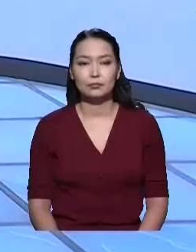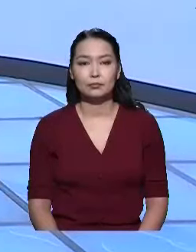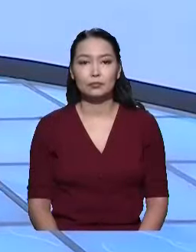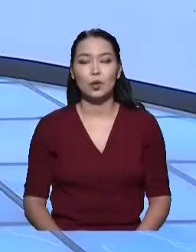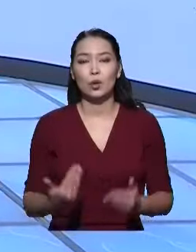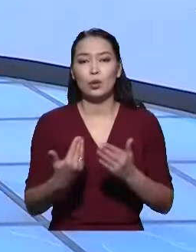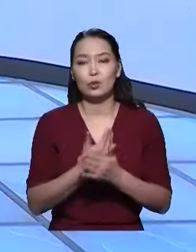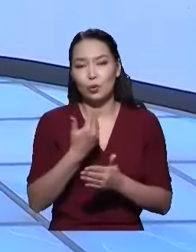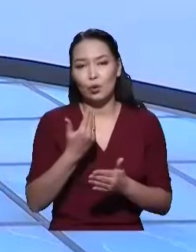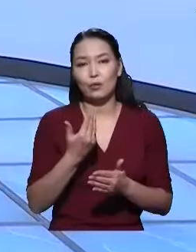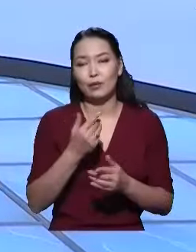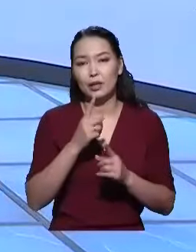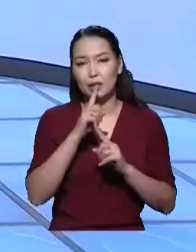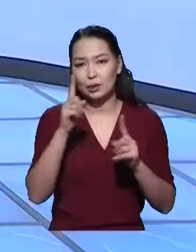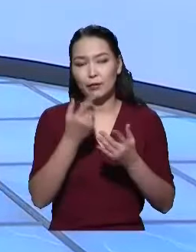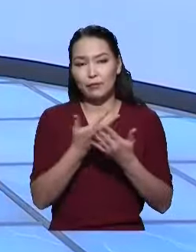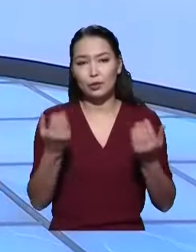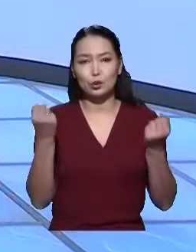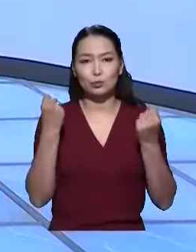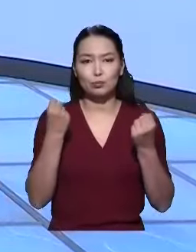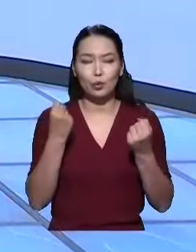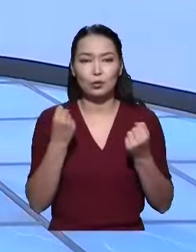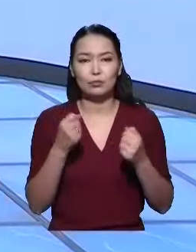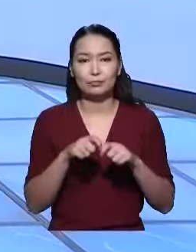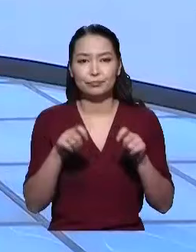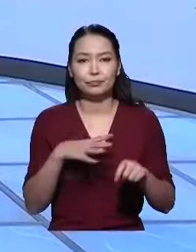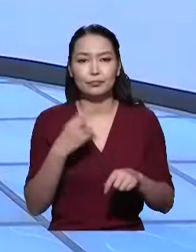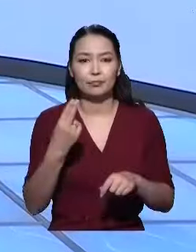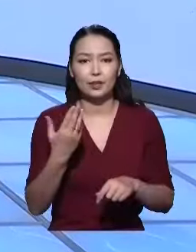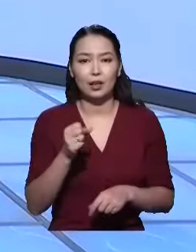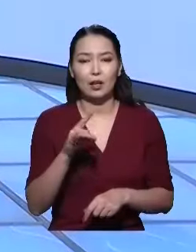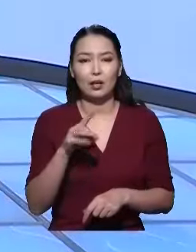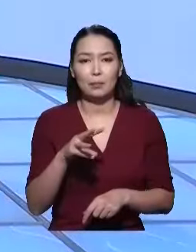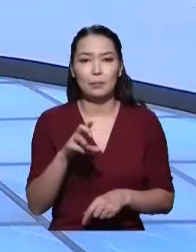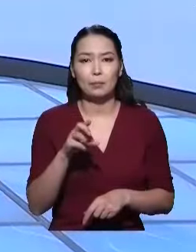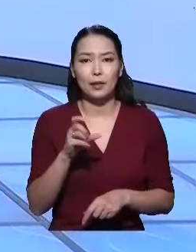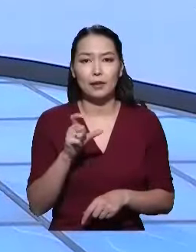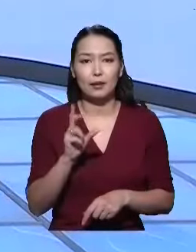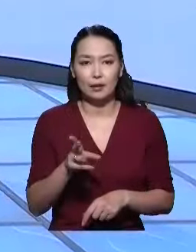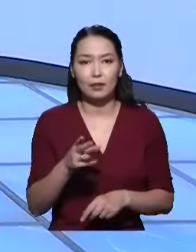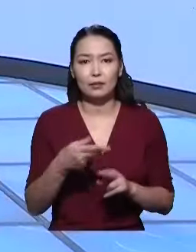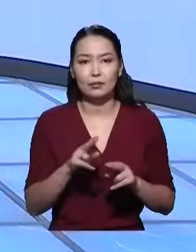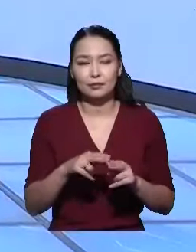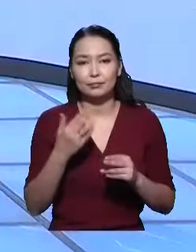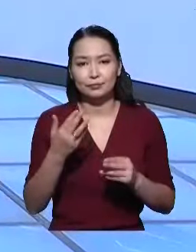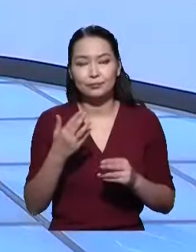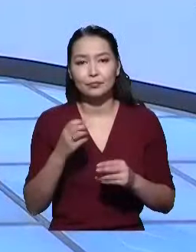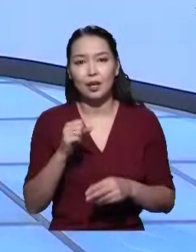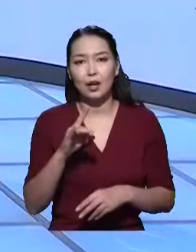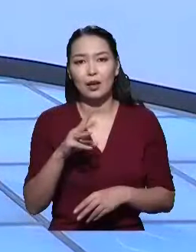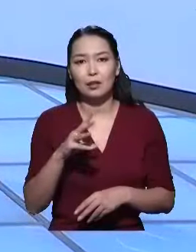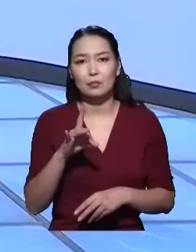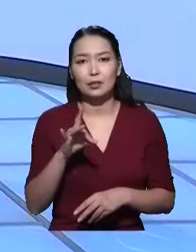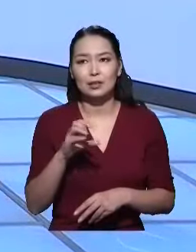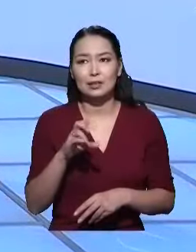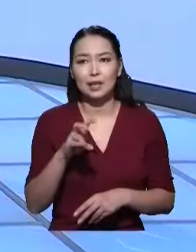Новый инклюзивный вид спорта презентовали в Астане. Называется он армбэк. Это своего рода модернизированный армрестлинг. Для